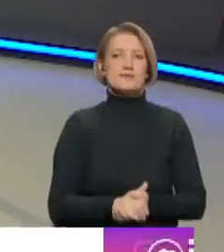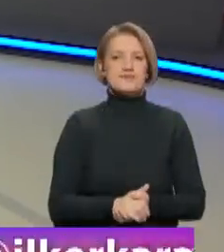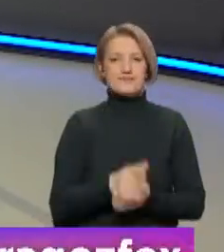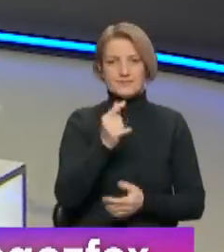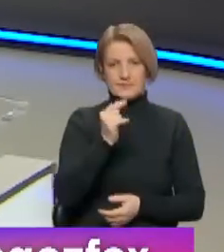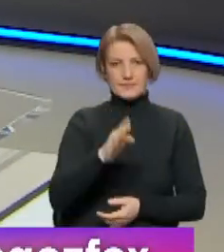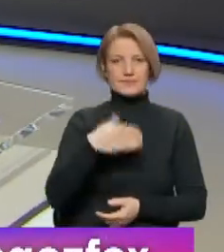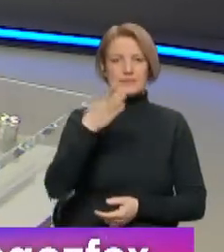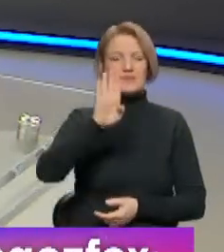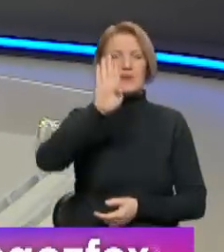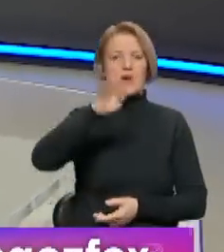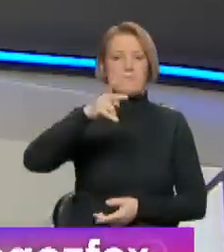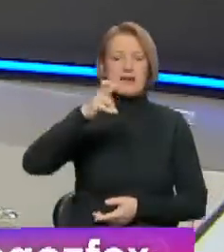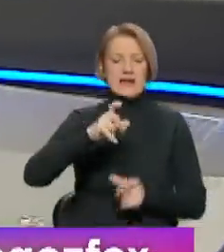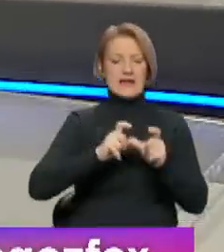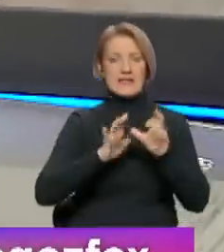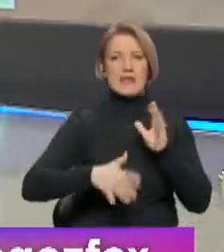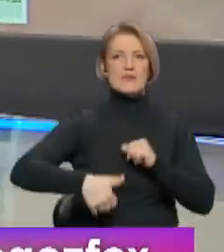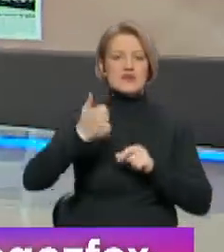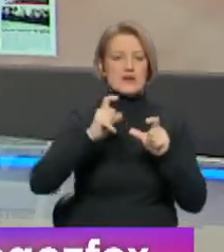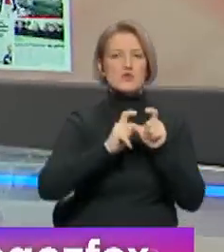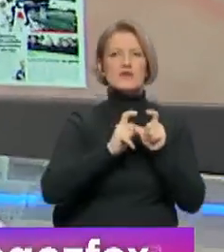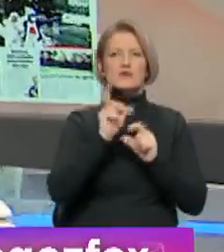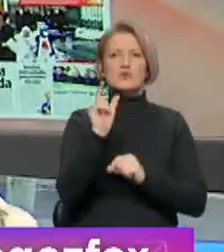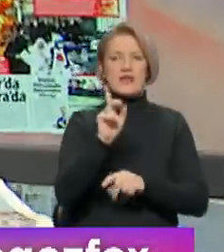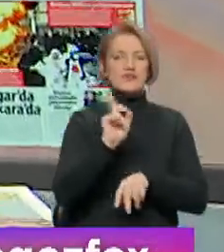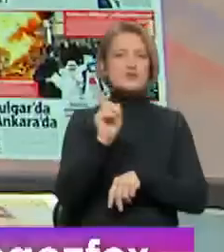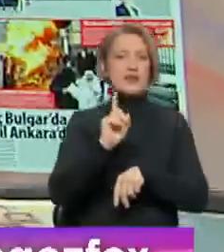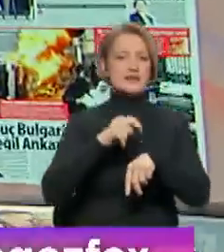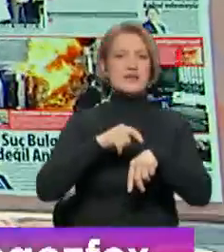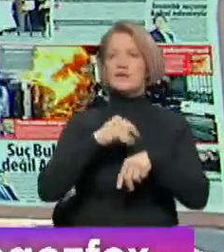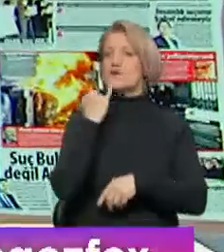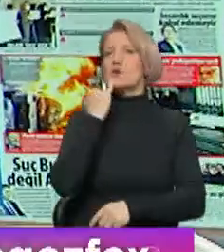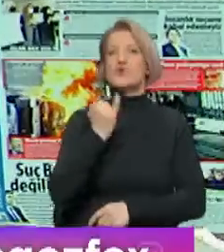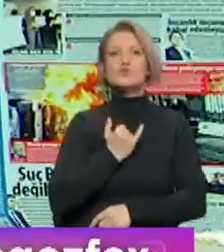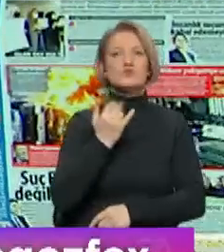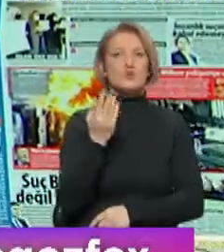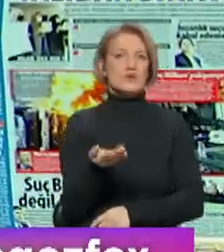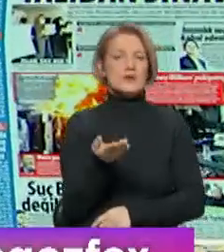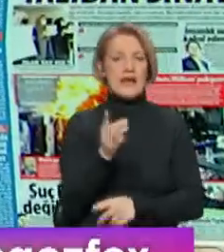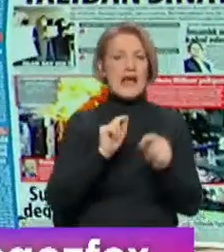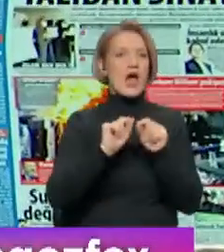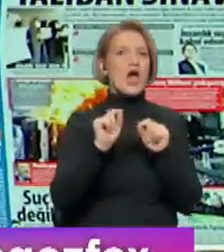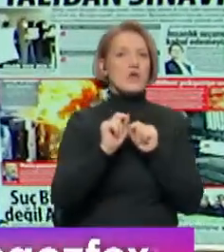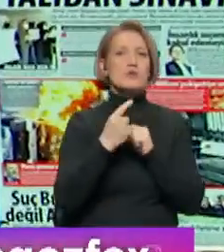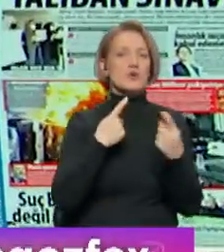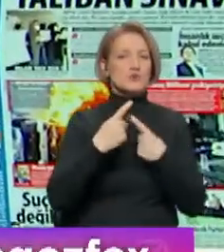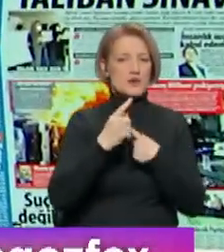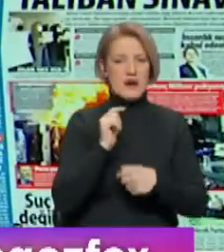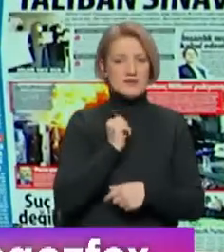Az sonra Demokrat Parti Genel Başkanı Gültekin Uysal çalar saatte konuğumuz olacak ekonomiyi konuşacağız